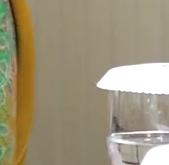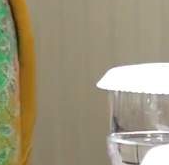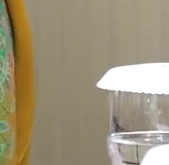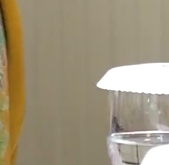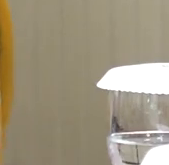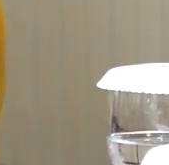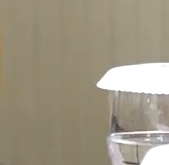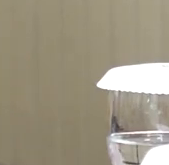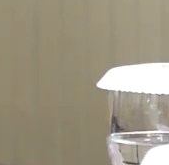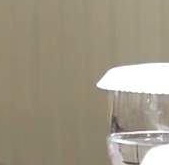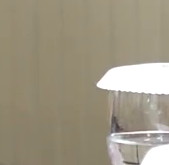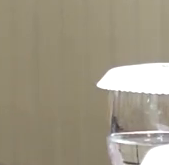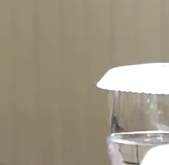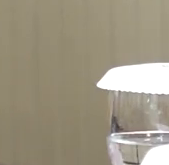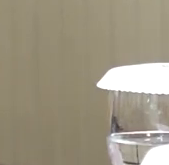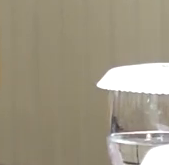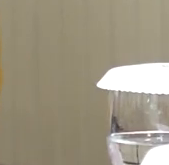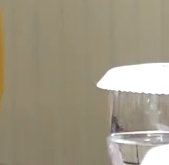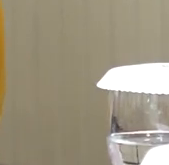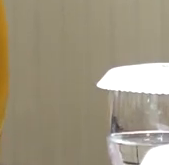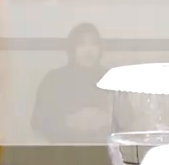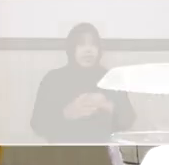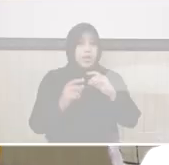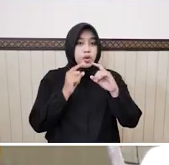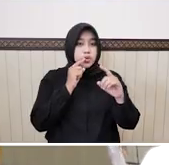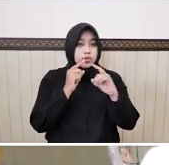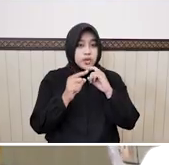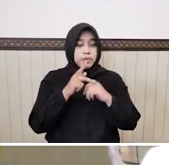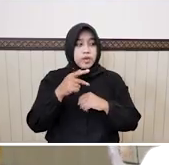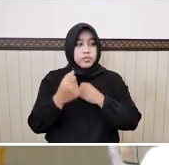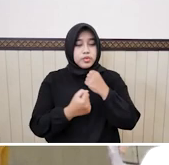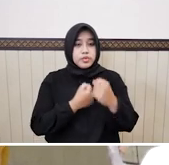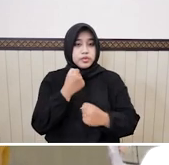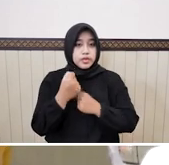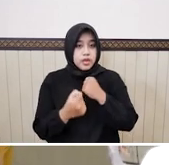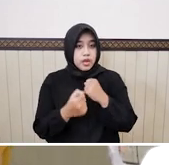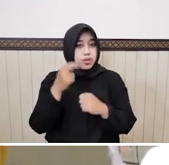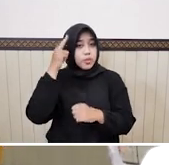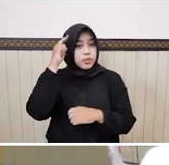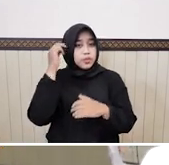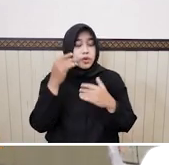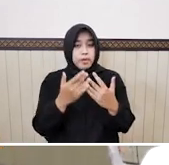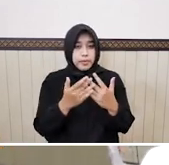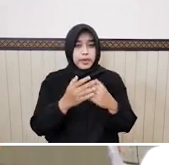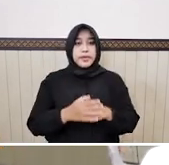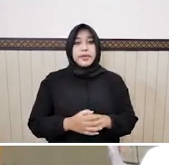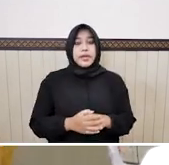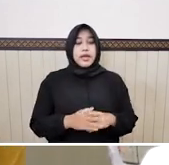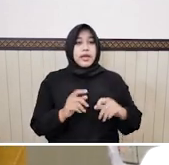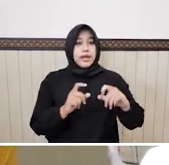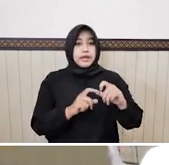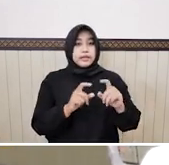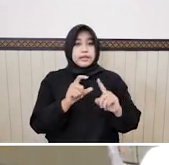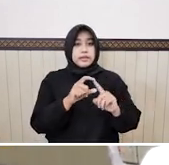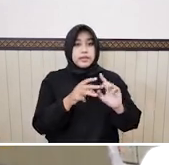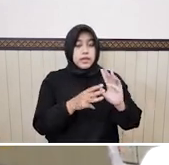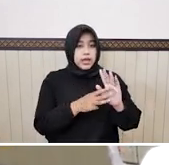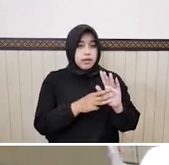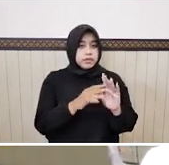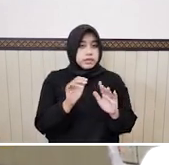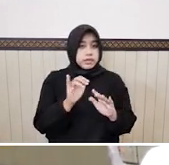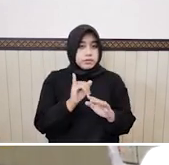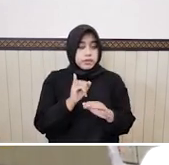konsultasi ya Jadi selama ini kami berusaha karena memang untuk SDM seperti yang